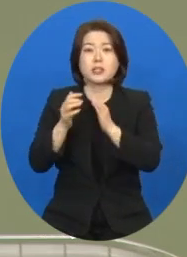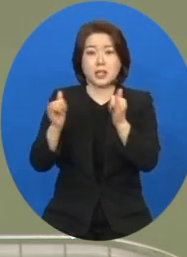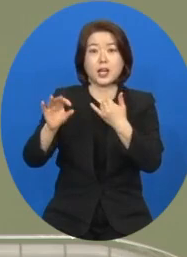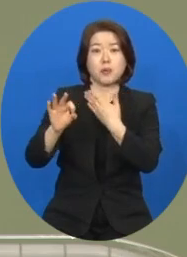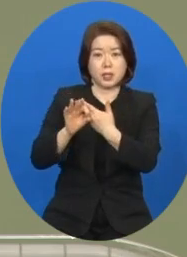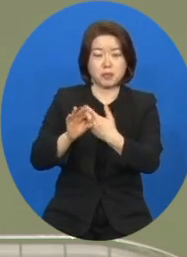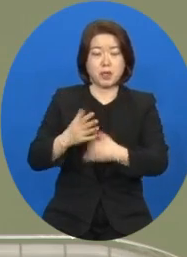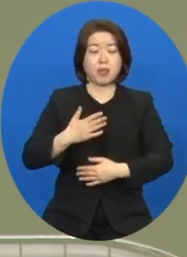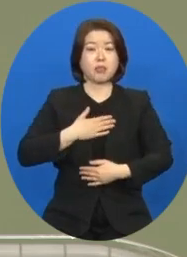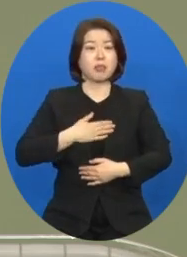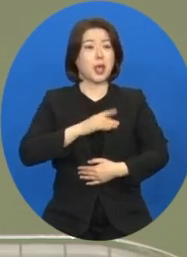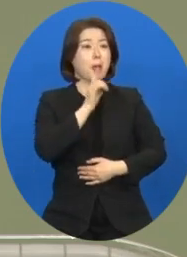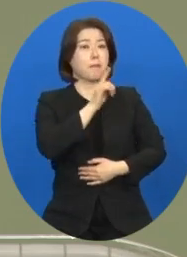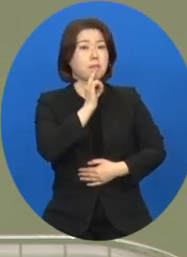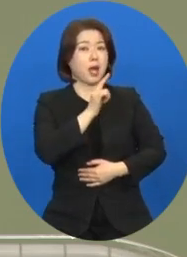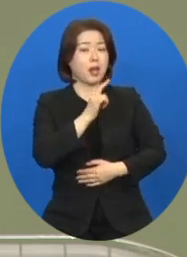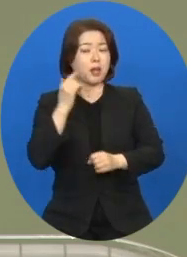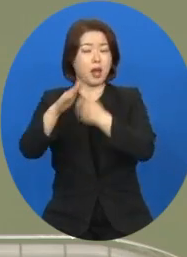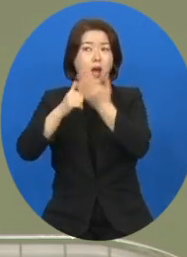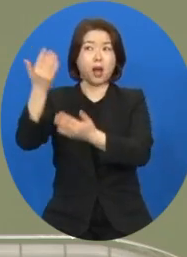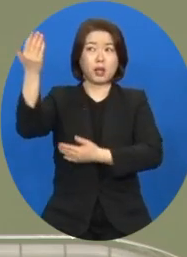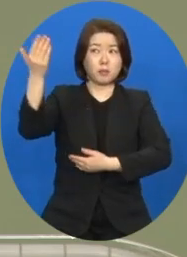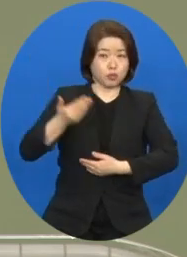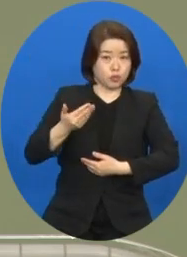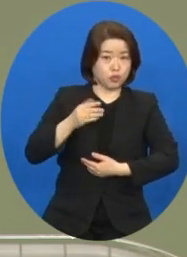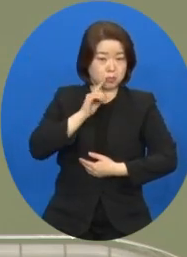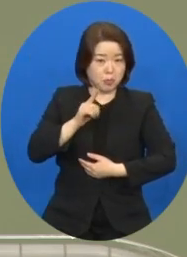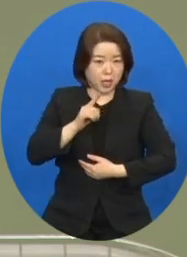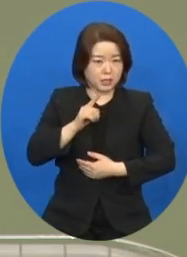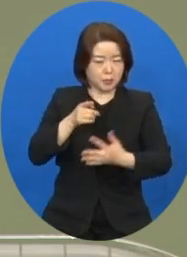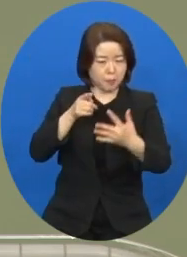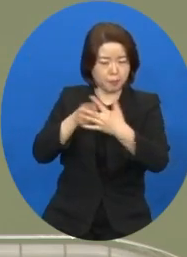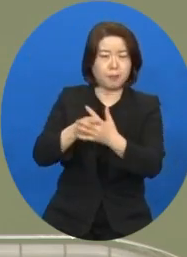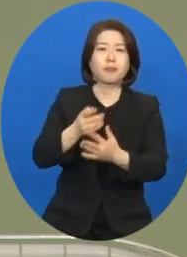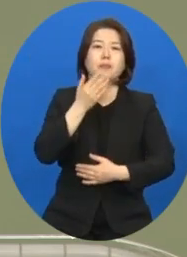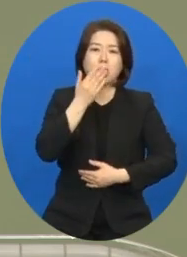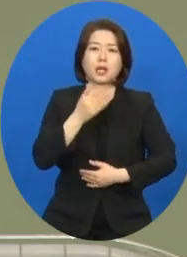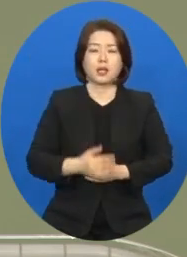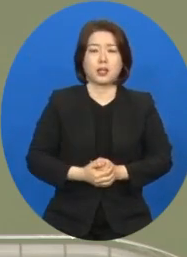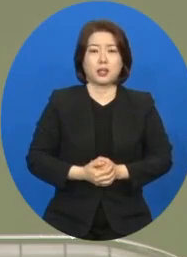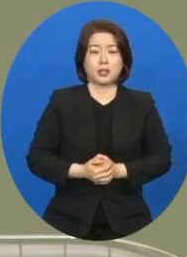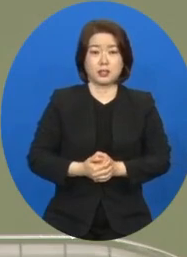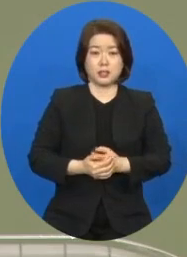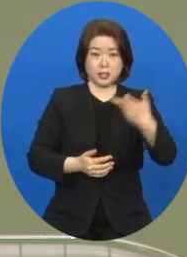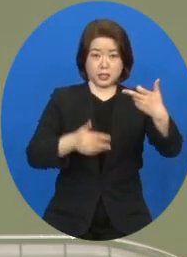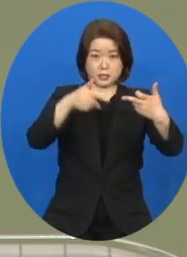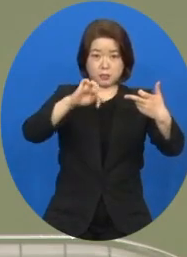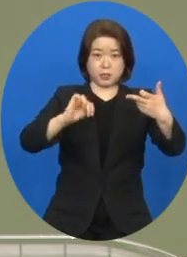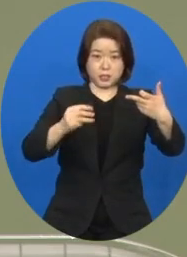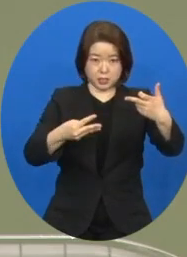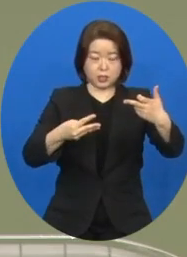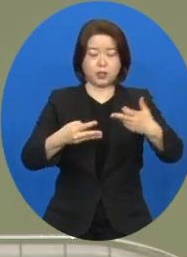내 말이 하나님께서 주신 말씀인 줄 알 거라는 거죠. 17절 말씀입니다.